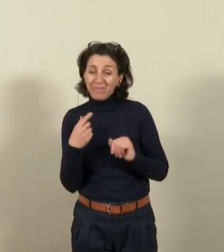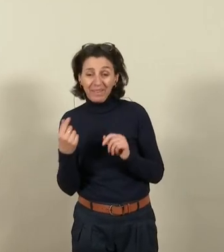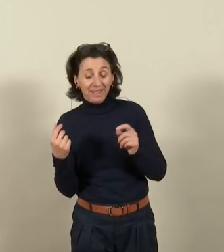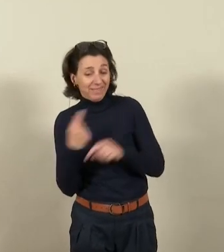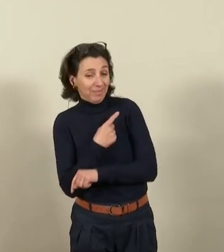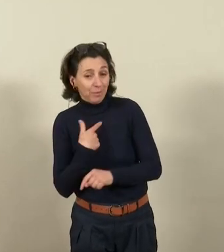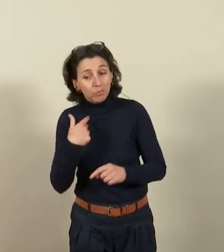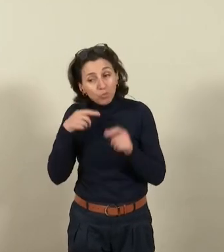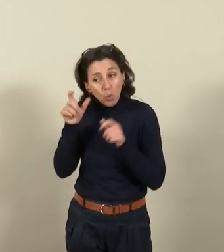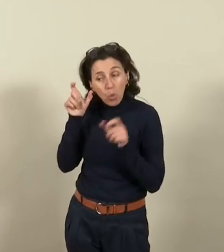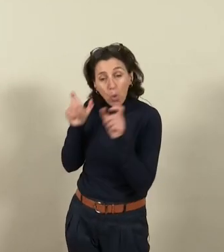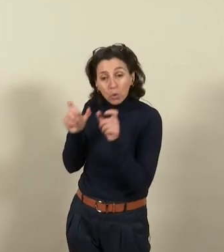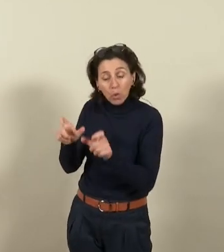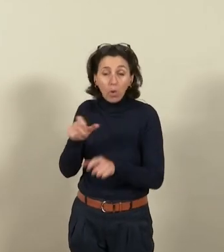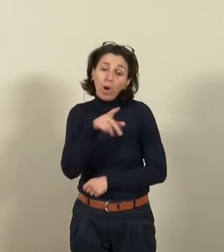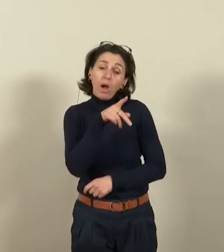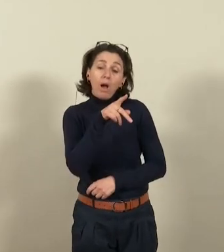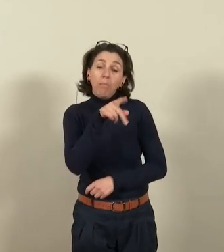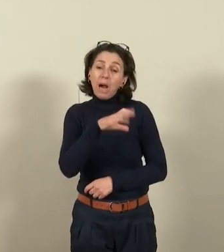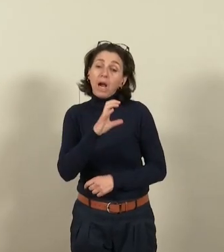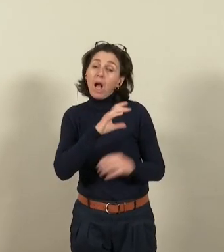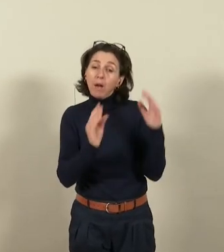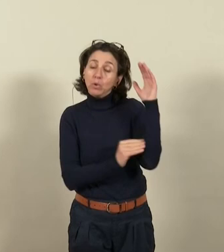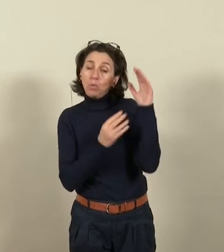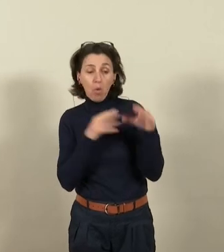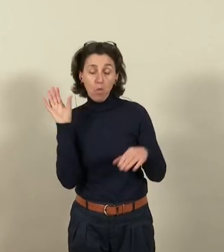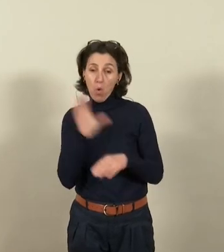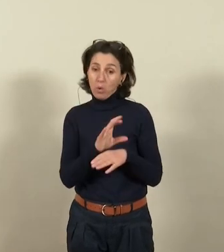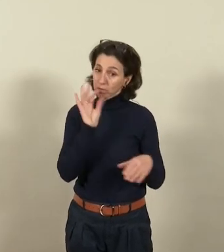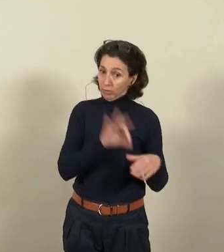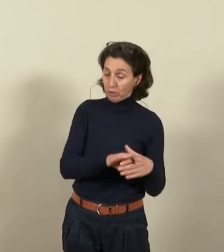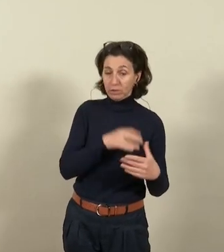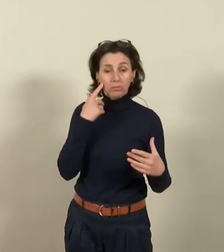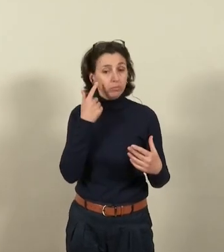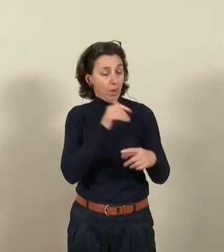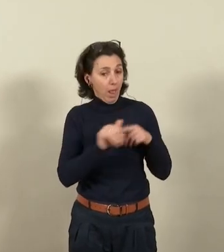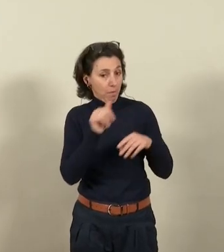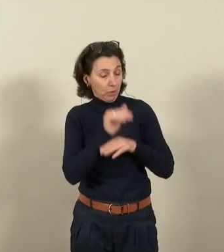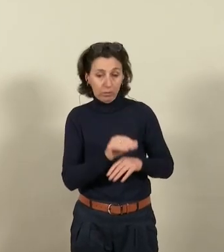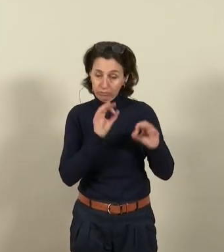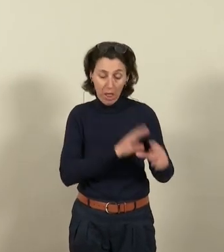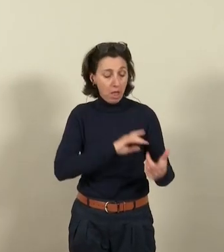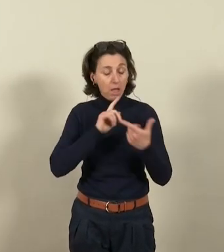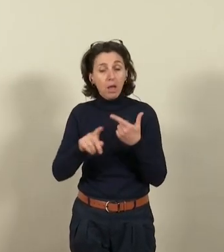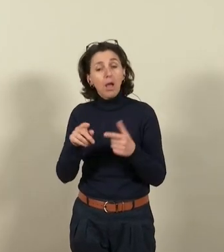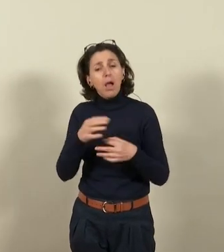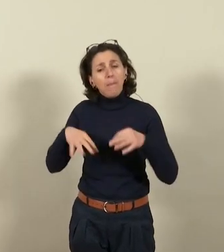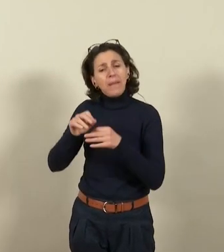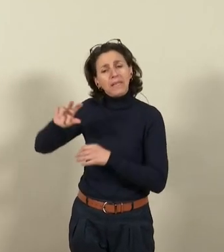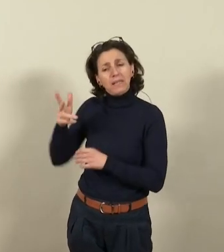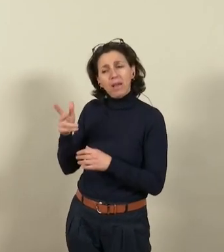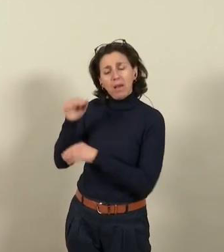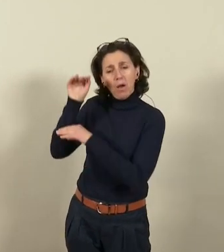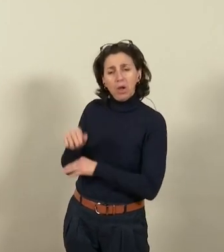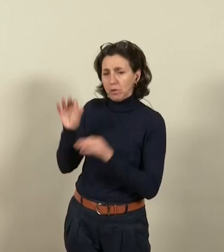PAC pour la garantie de prix juste à la production pour le lait la protection contre les produits de paystiers ou encore la taxe de stabilisation